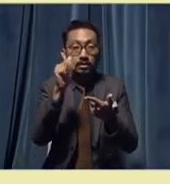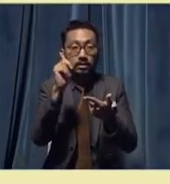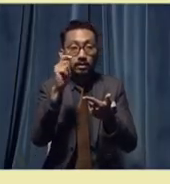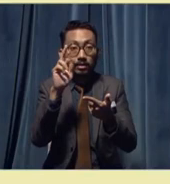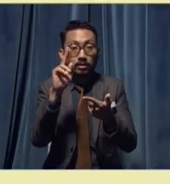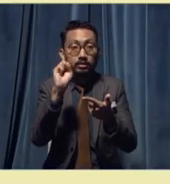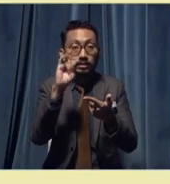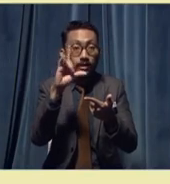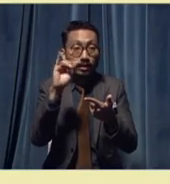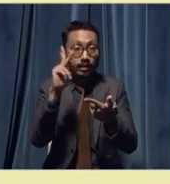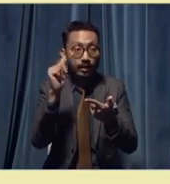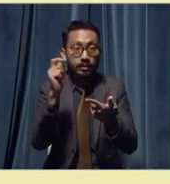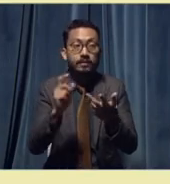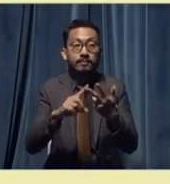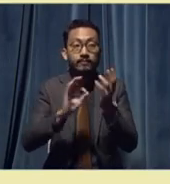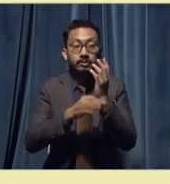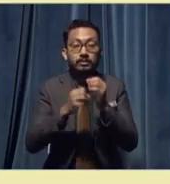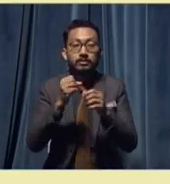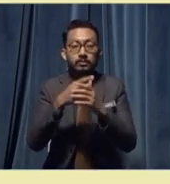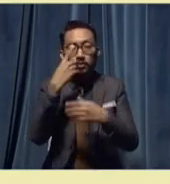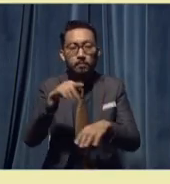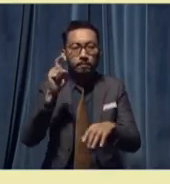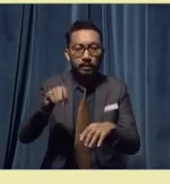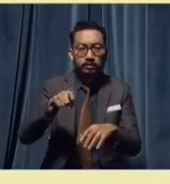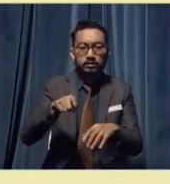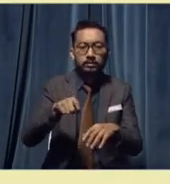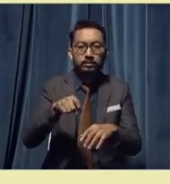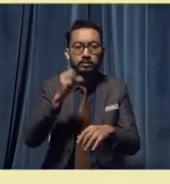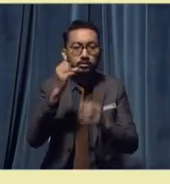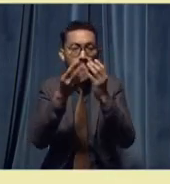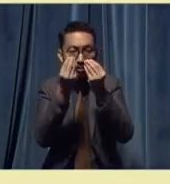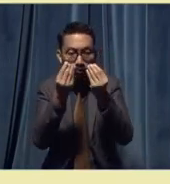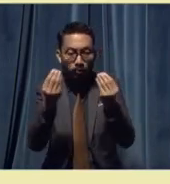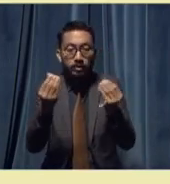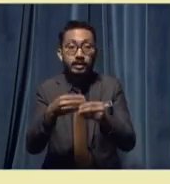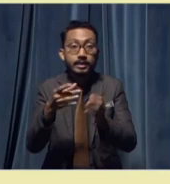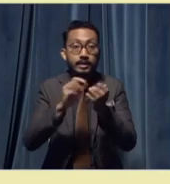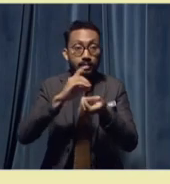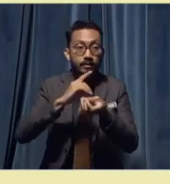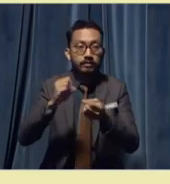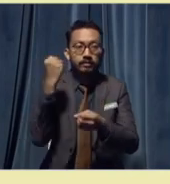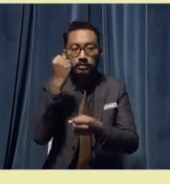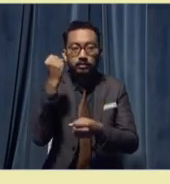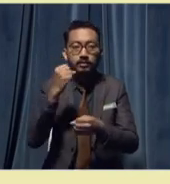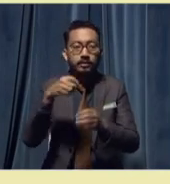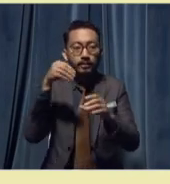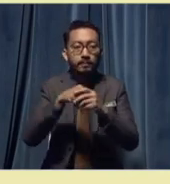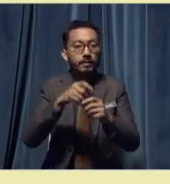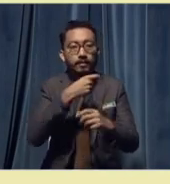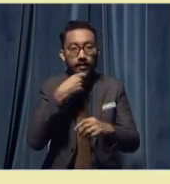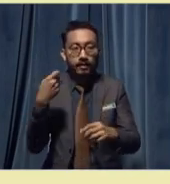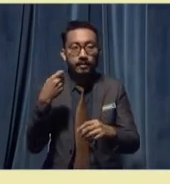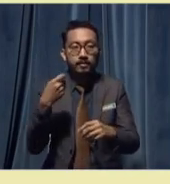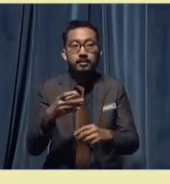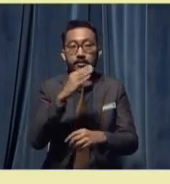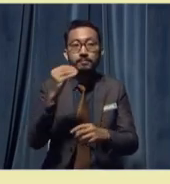sulfat, natrium silikat yang berfungsi untuk memastikan serbuk